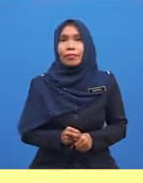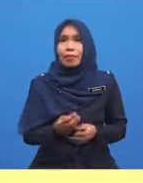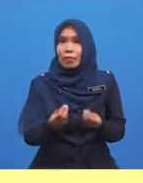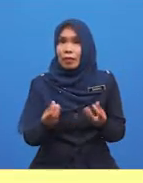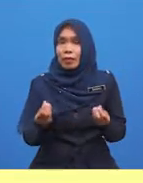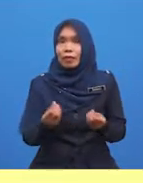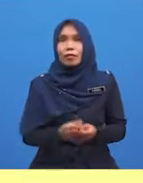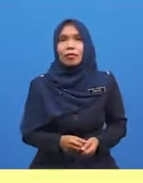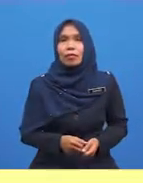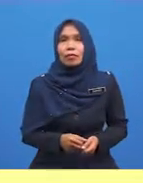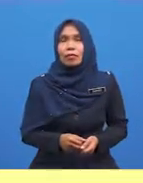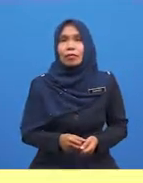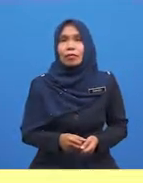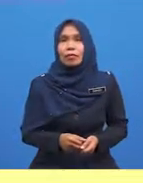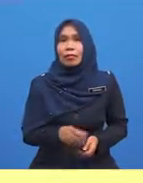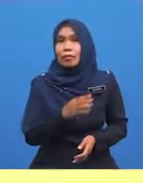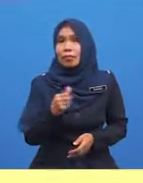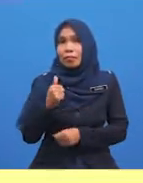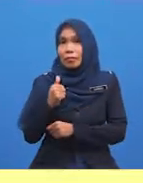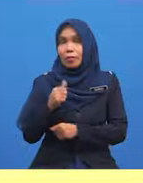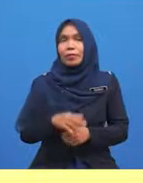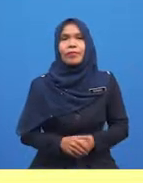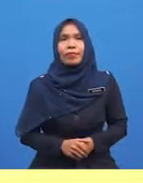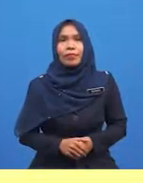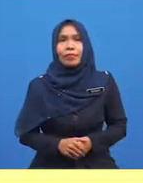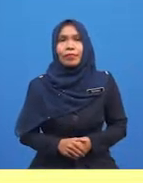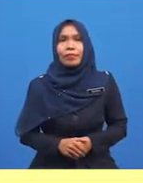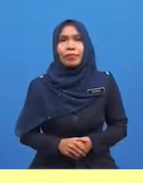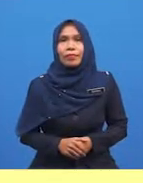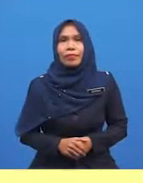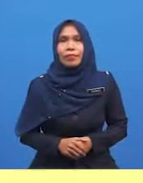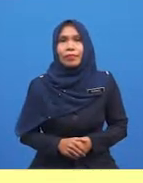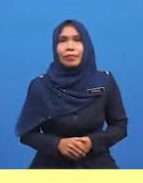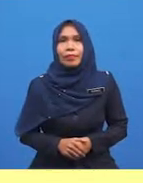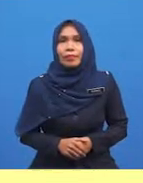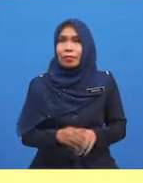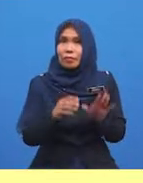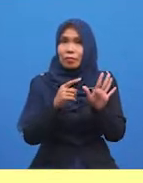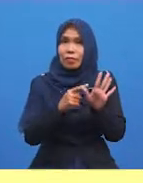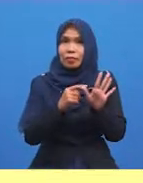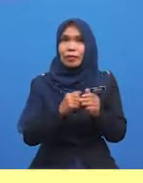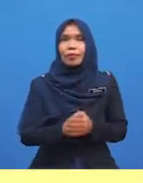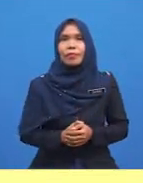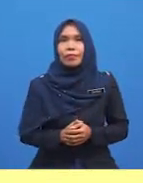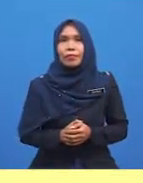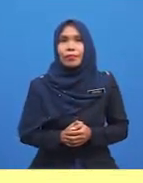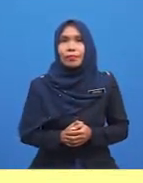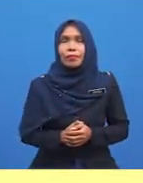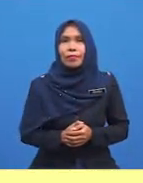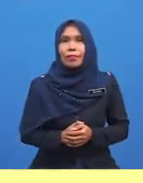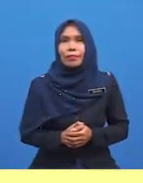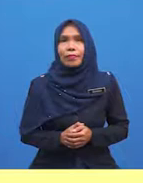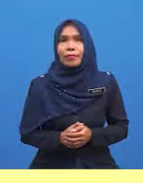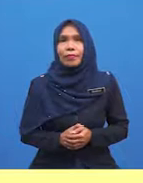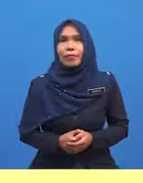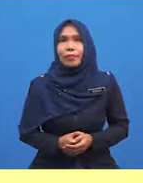Seterusnya pelajar, tugas dan tanggungjawab yang di-Pertuan Agong yang kelima ialah